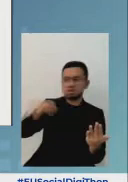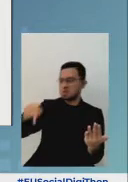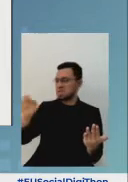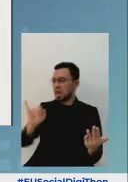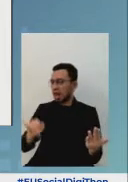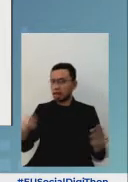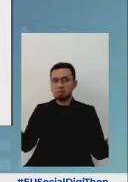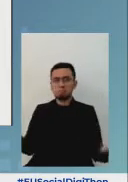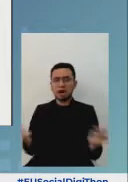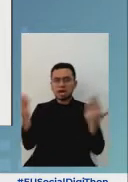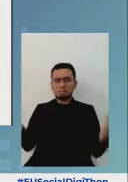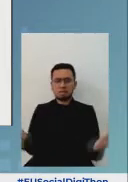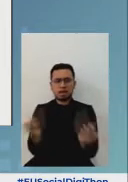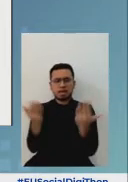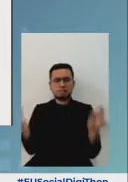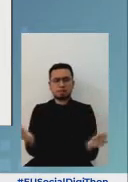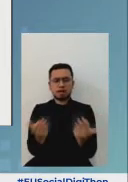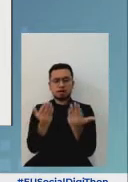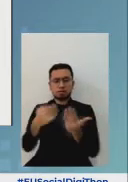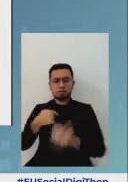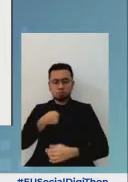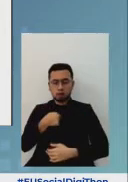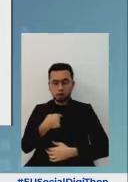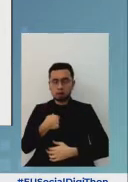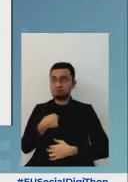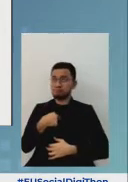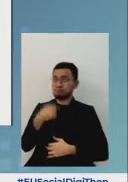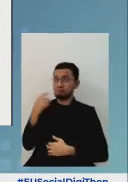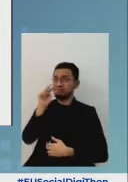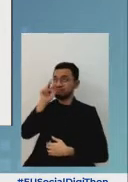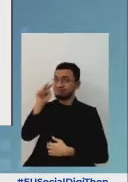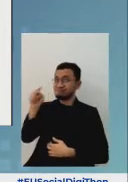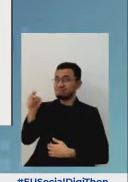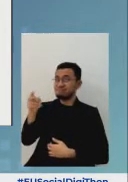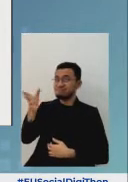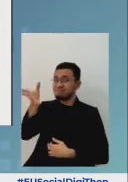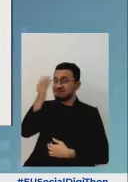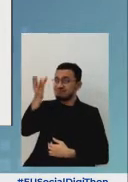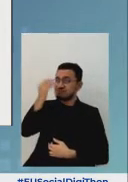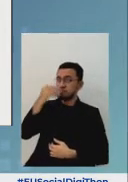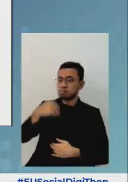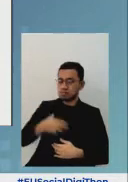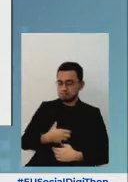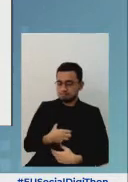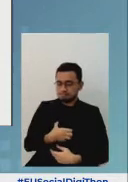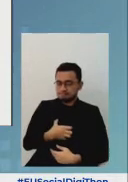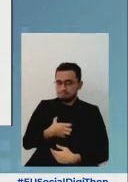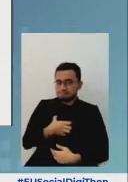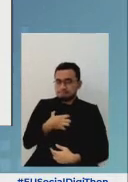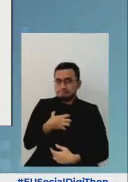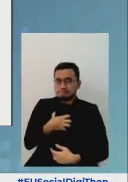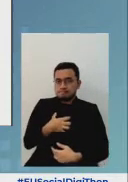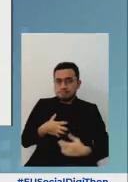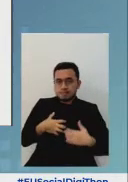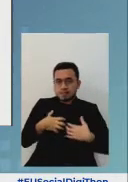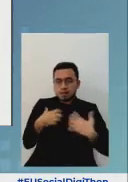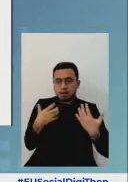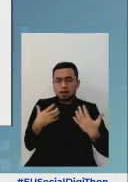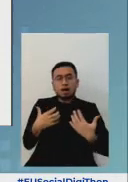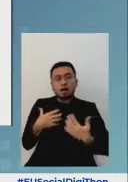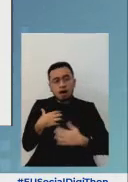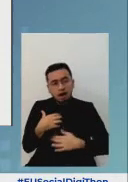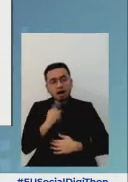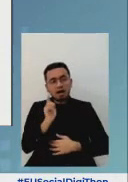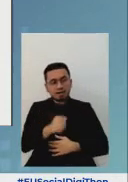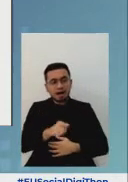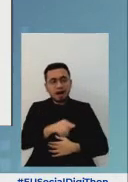Dan kemarahan itu dikeluarkan kepada orang-orang yang dia pikir, oke, dia pasti bisa aku lecehkan,